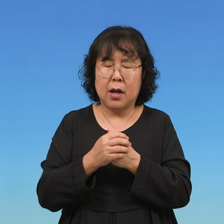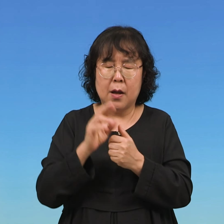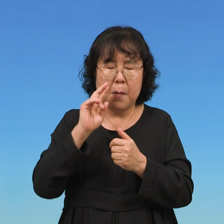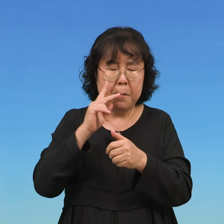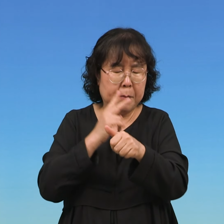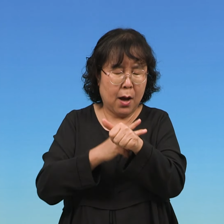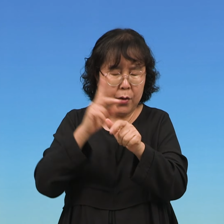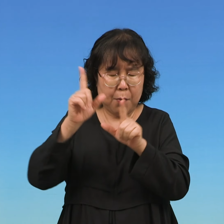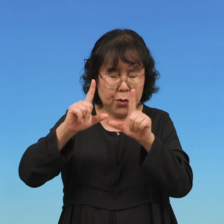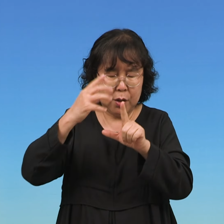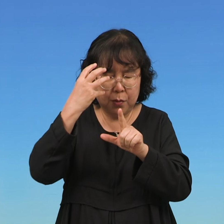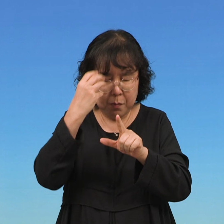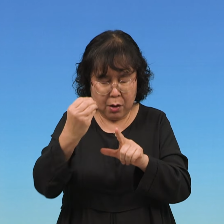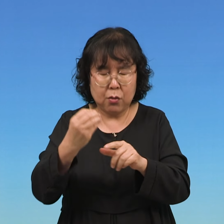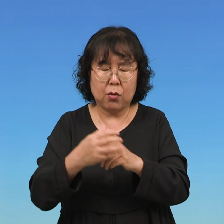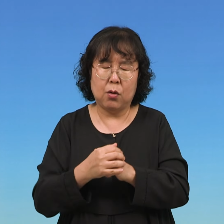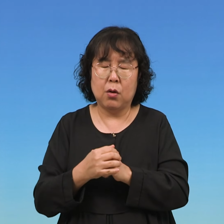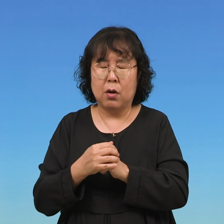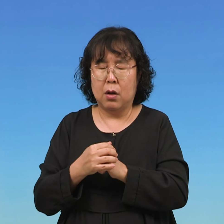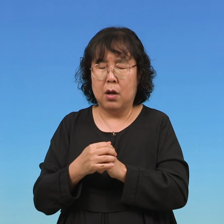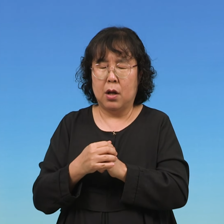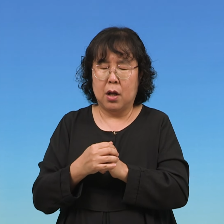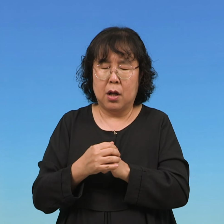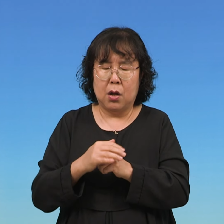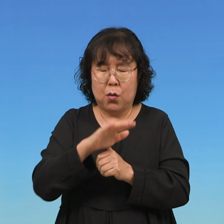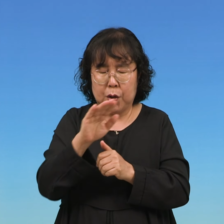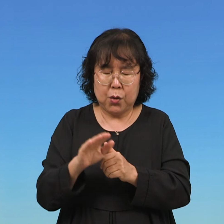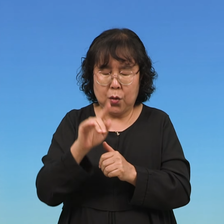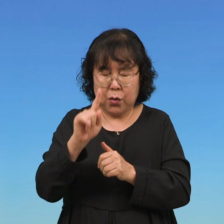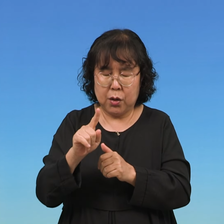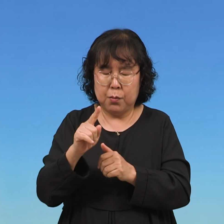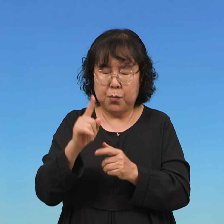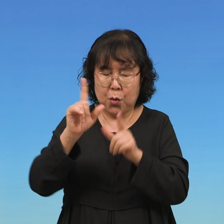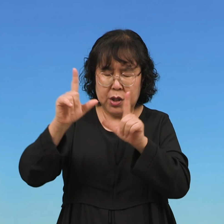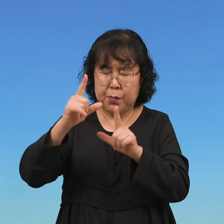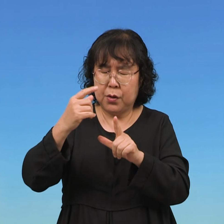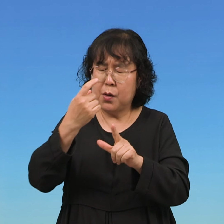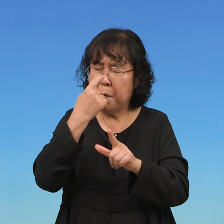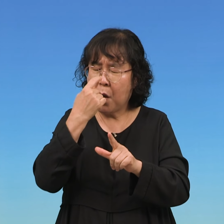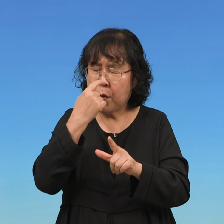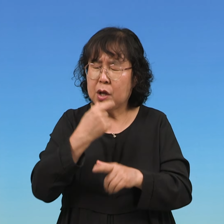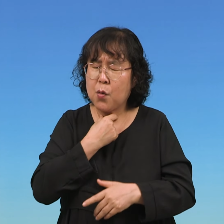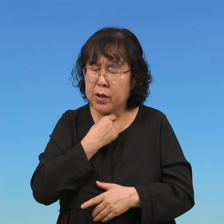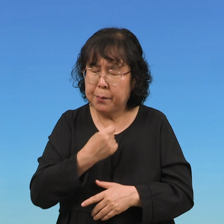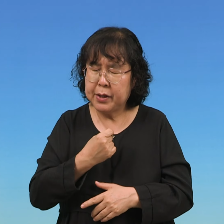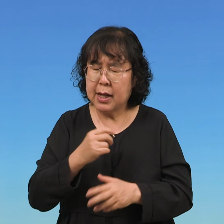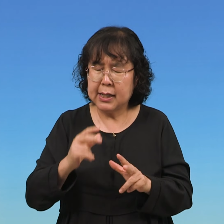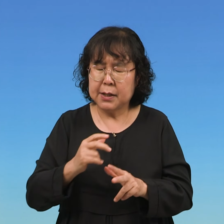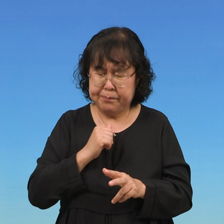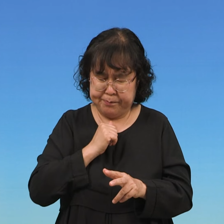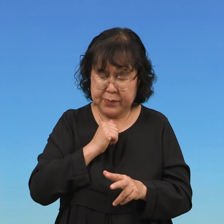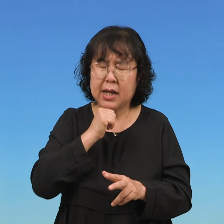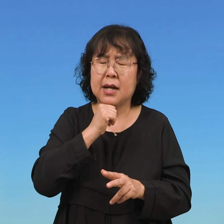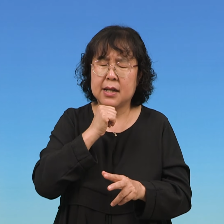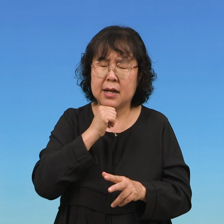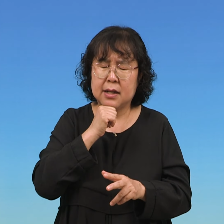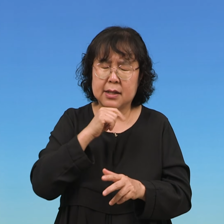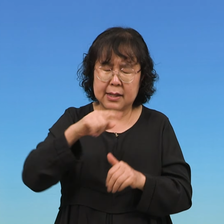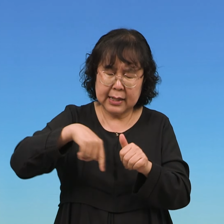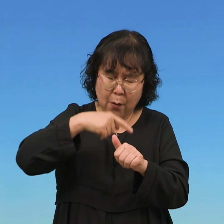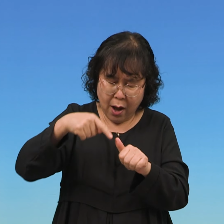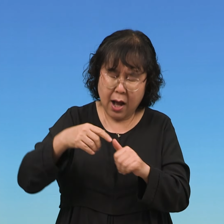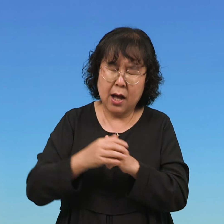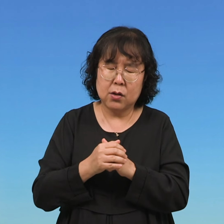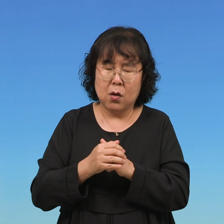잃지 않는 그 사도 바울의 모습을 보면서 하나님 우리도 그것을 배워가기를 원합니다 지금 가난한 어떤